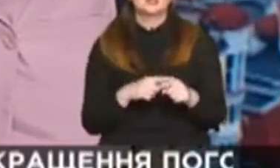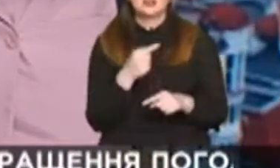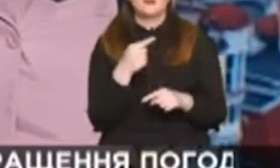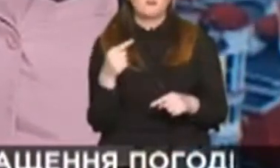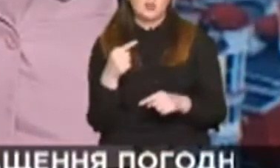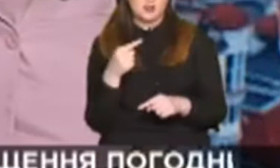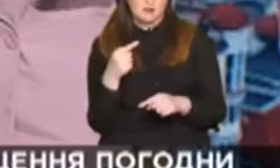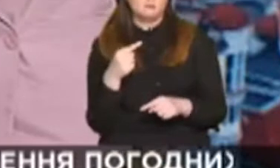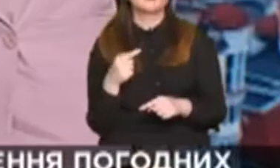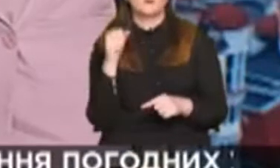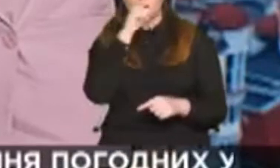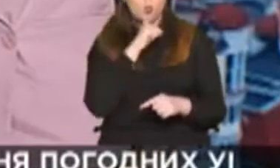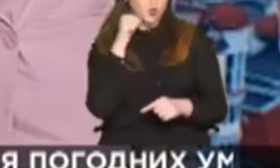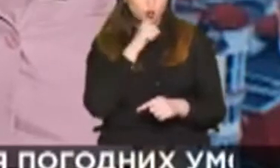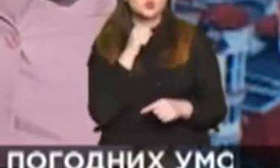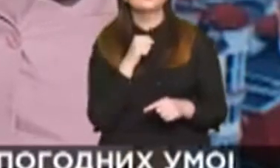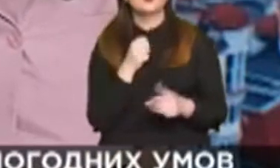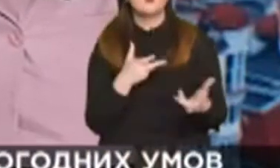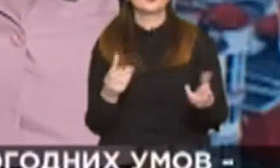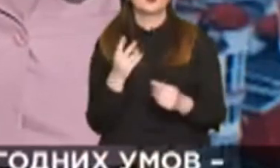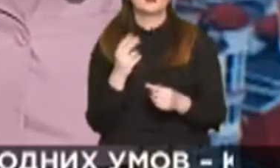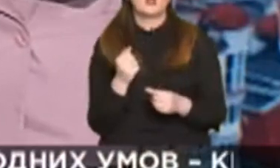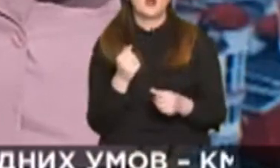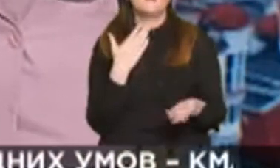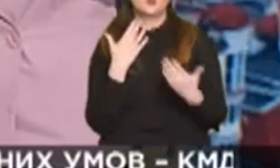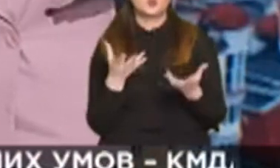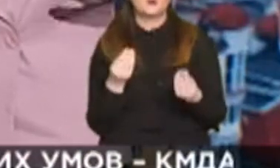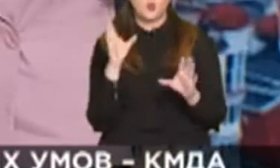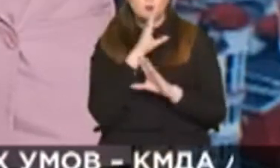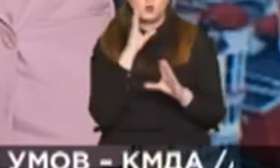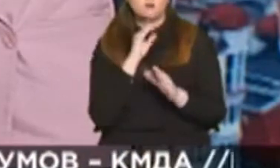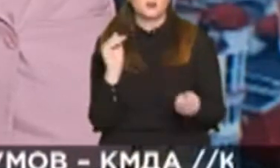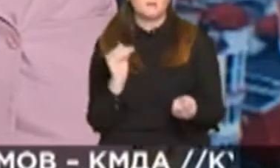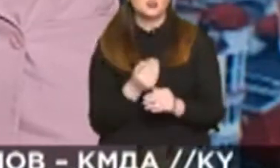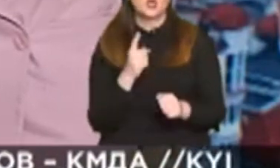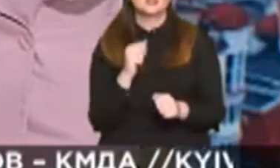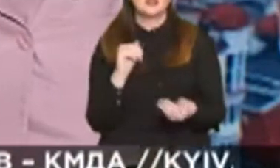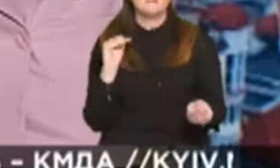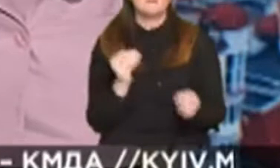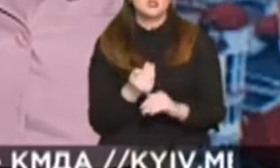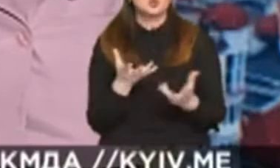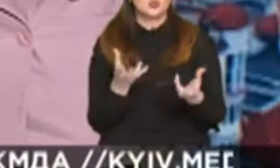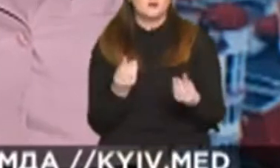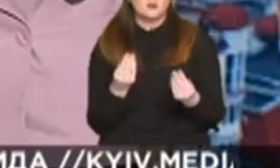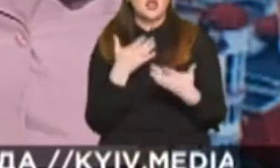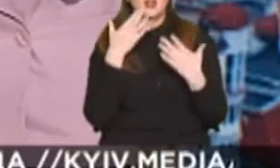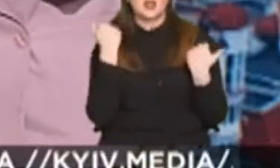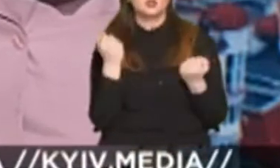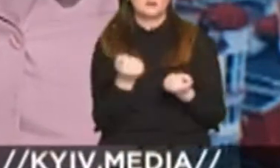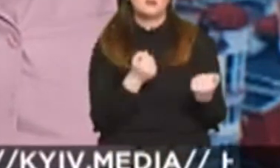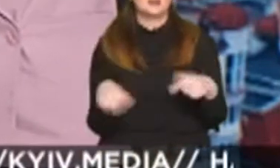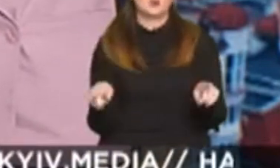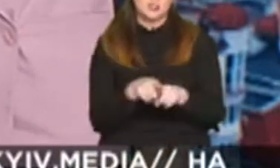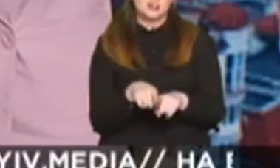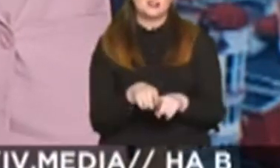від'ємних значень температури, морозу позначається і на відносній вологості повітря. Вона стає меншою, а за меншою відносною вологості повітря легше переносяться